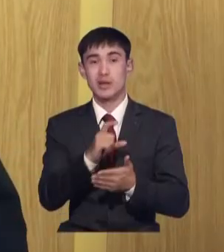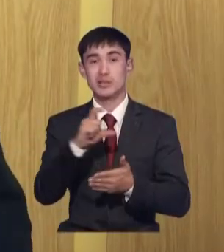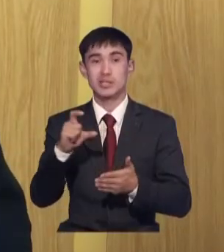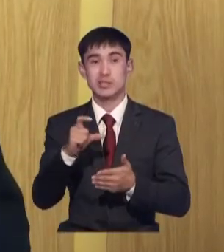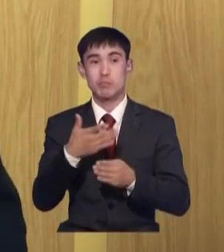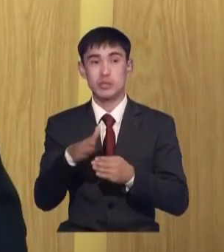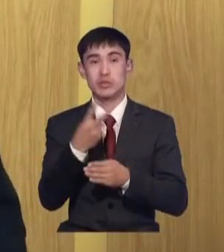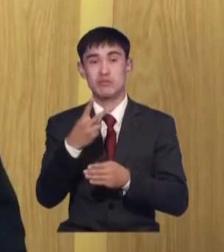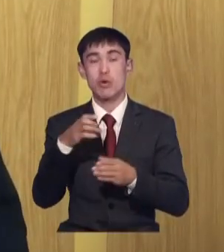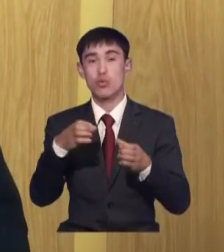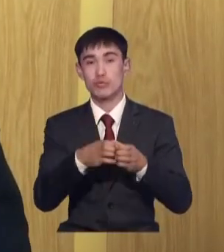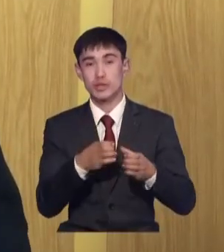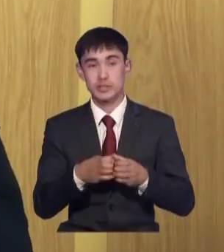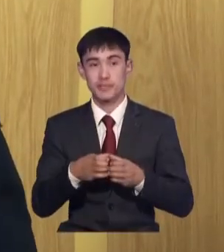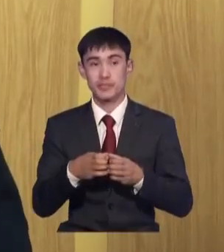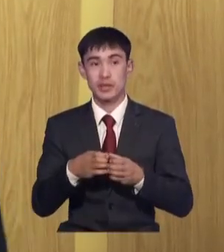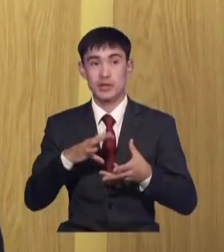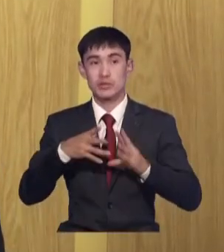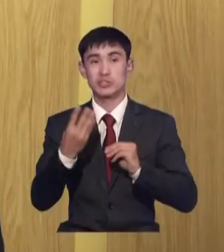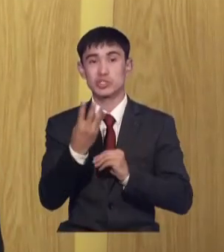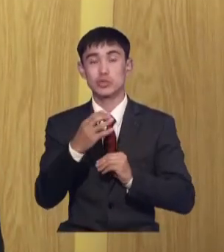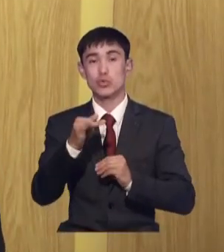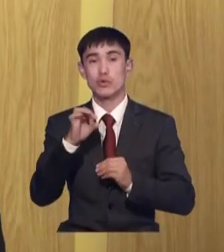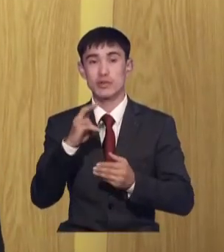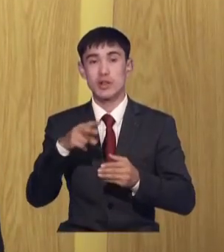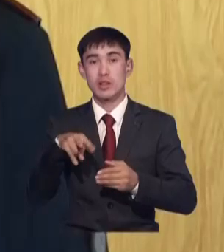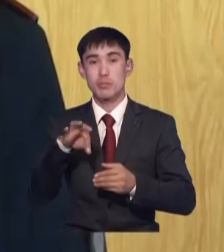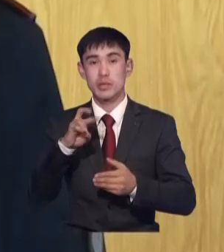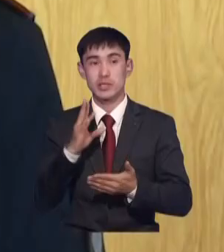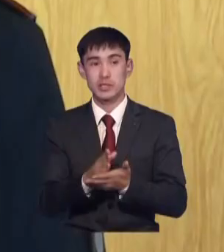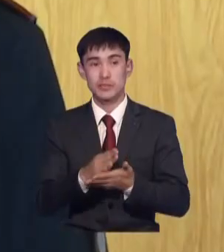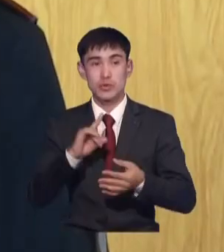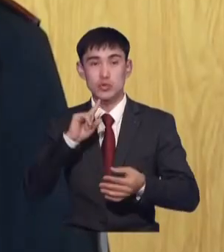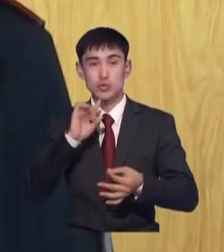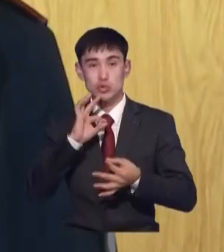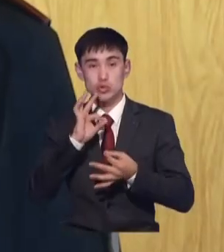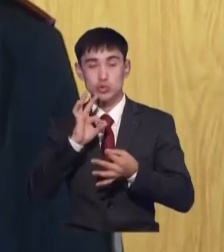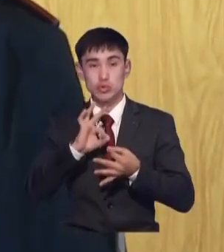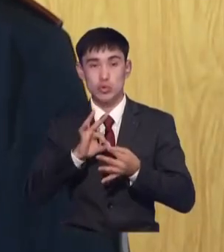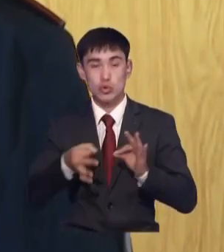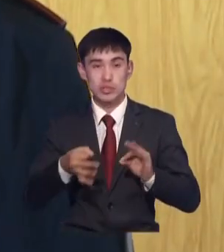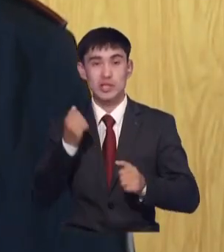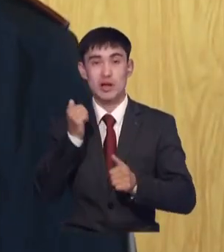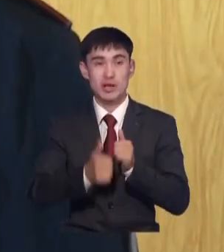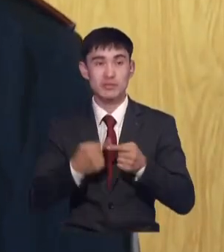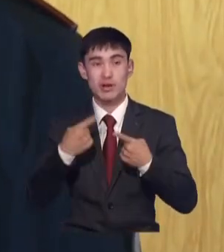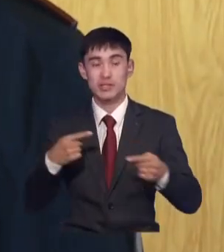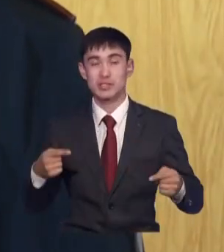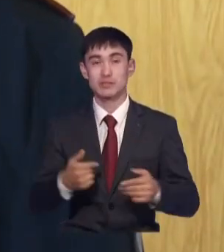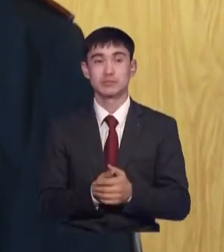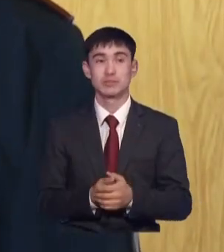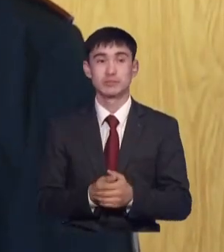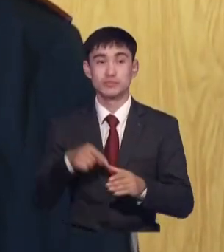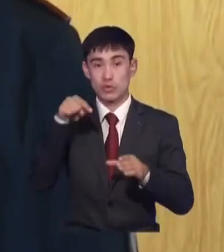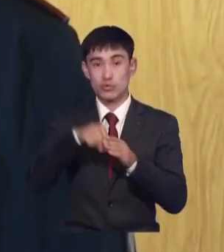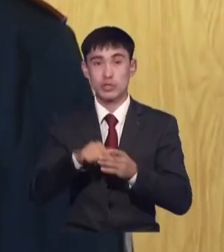поделен еще на два уровня. Итого получается 4 уровня лабиринта. Сложность она для каждого разная бывает.